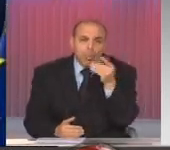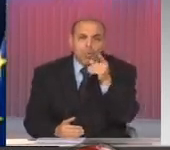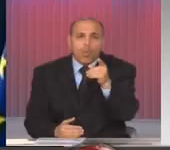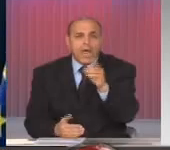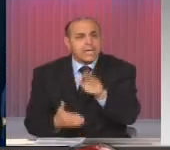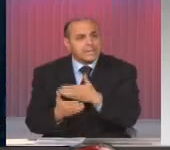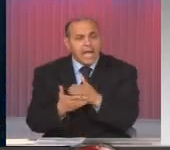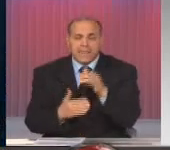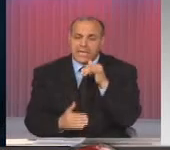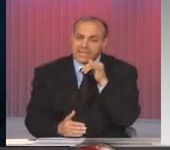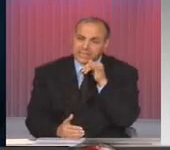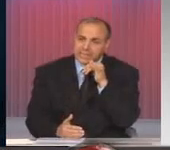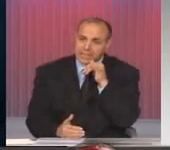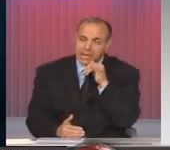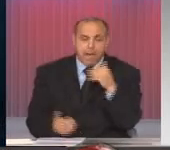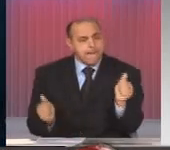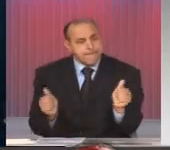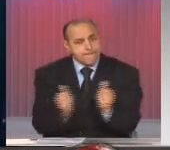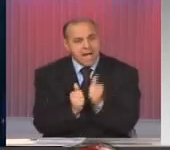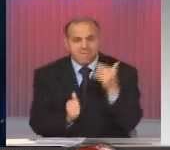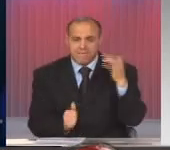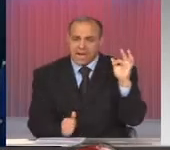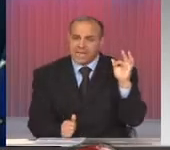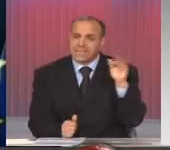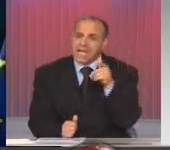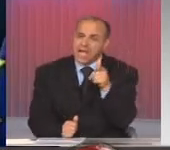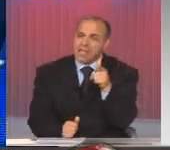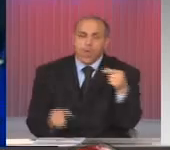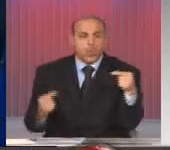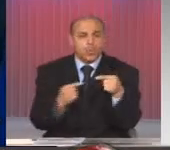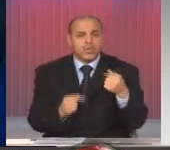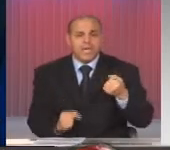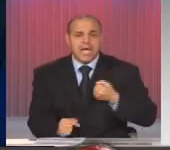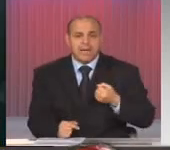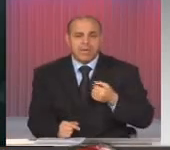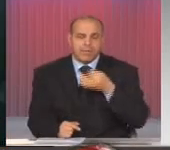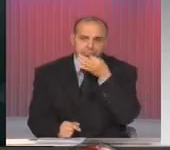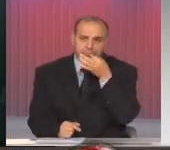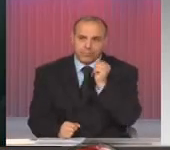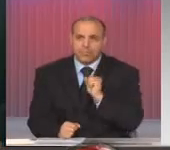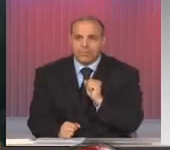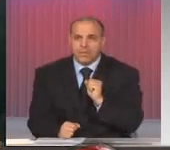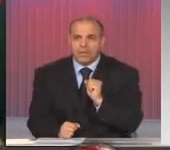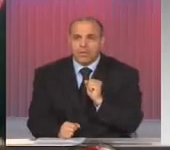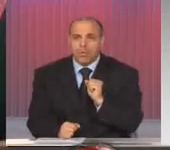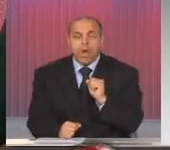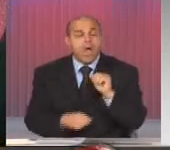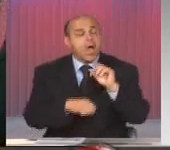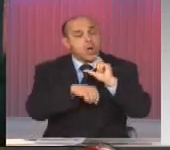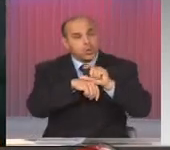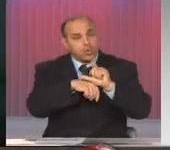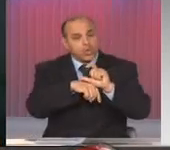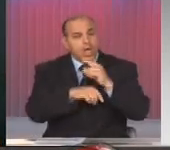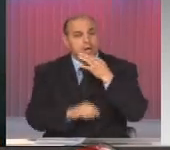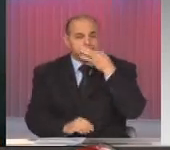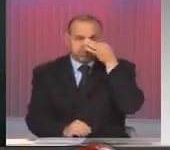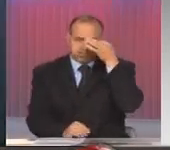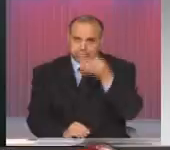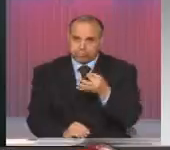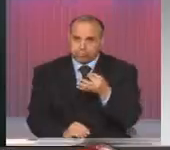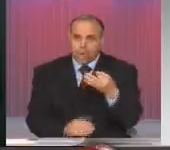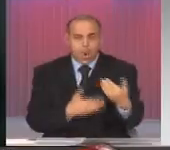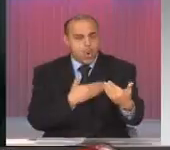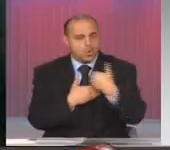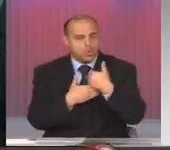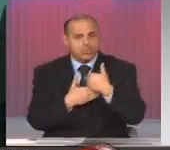استعداد بلاده إلى الوقوف مع فرنسا في نضالها ضد الإرهاب حسب قوله. وفي أنقرة نددت الحكومة التركية